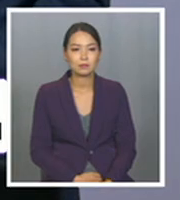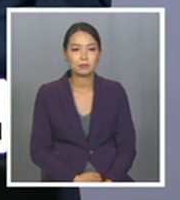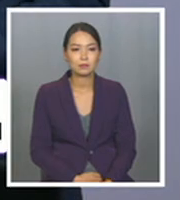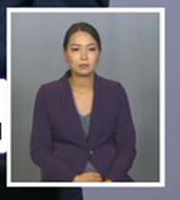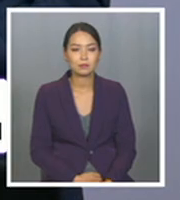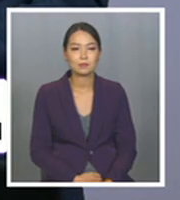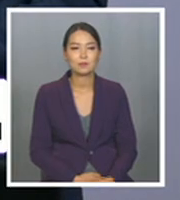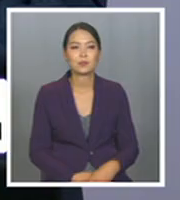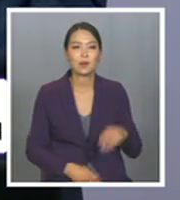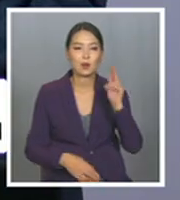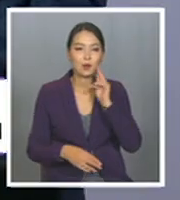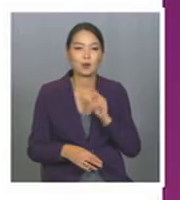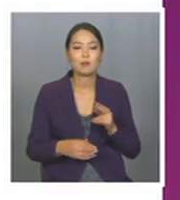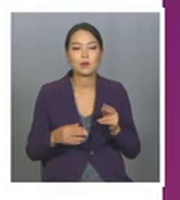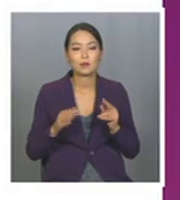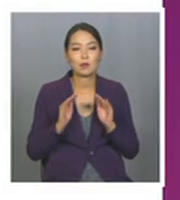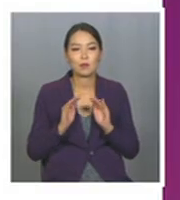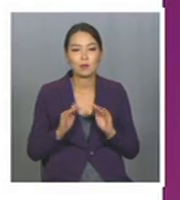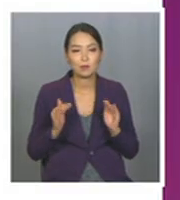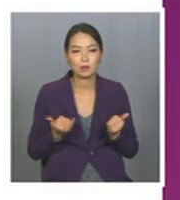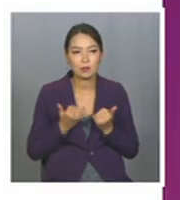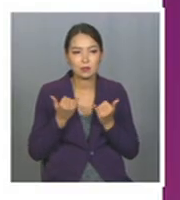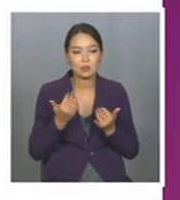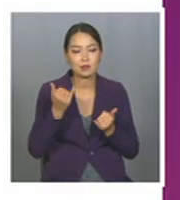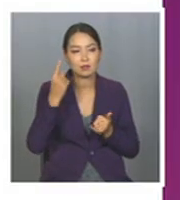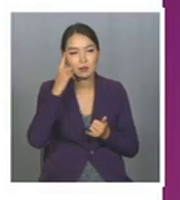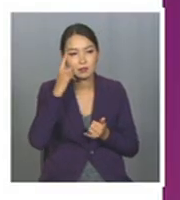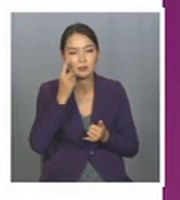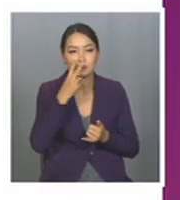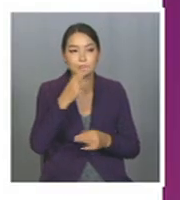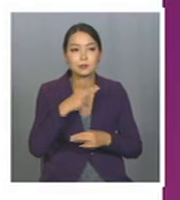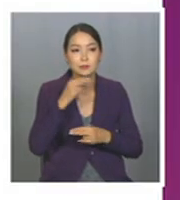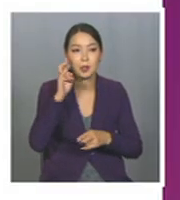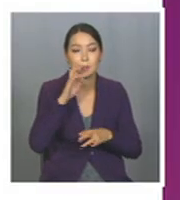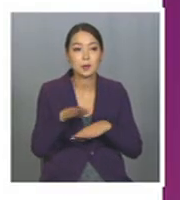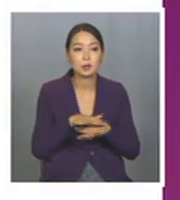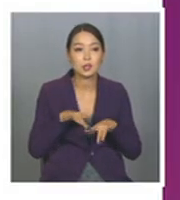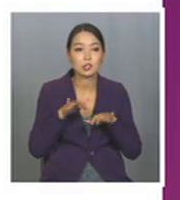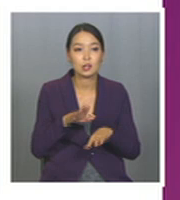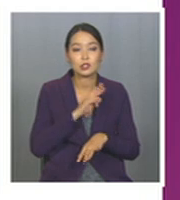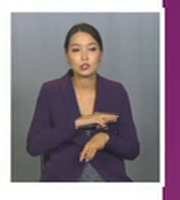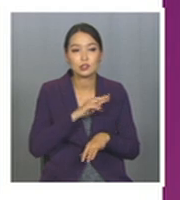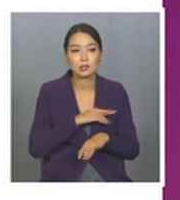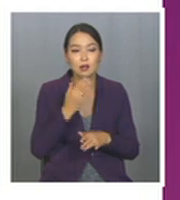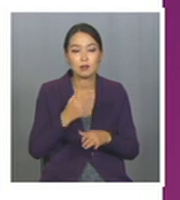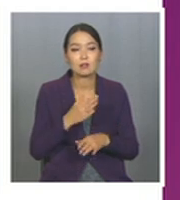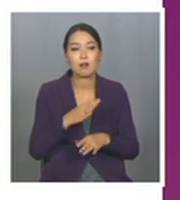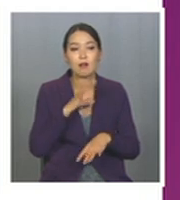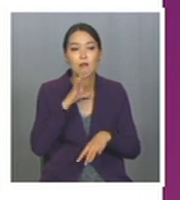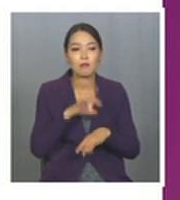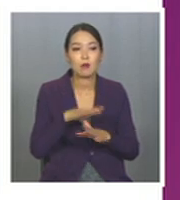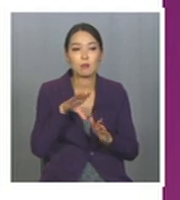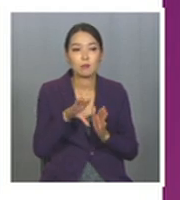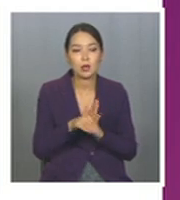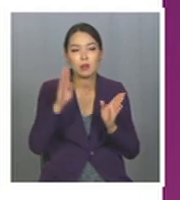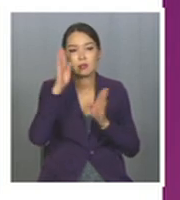Құрметті оқушылар, ойларымызды нақтылап алсақ, дұрыс жауаптарына назар аударайық. Мемлекеттің шаруашылық жүйесіне әсер ететін факторларға табиғи